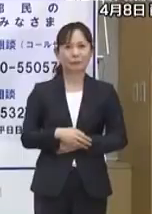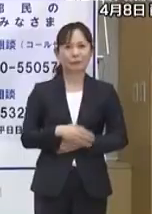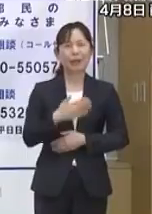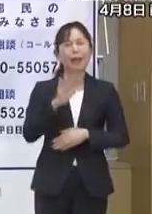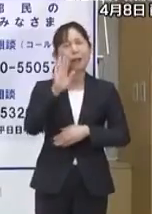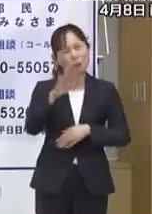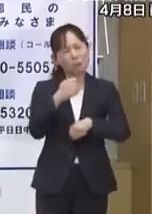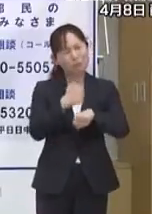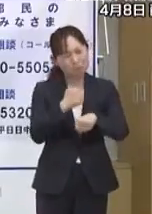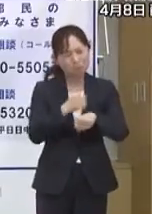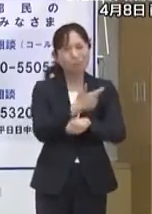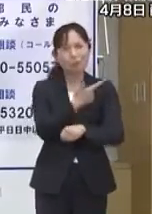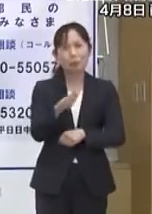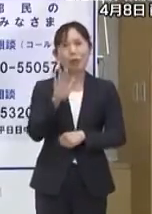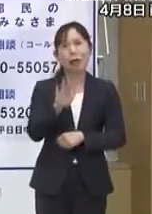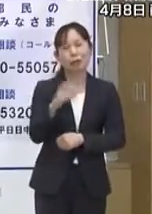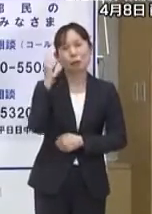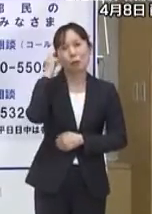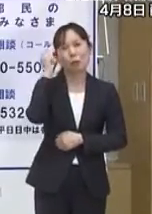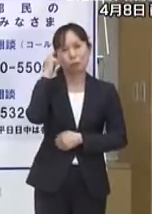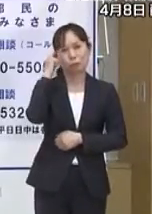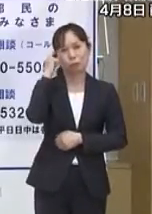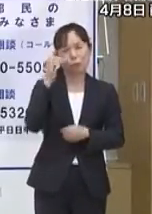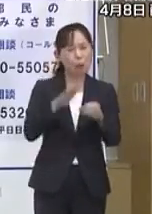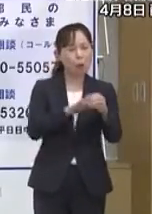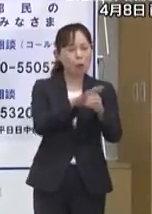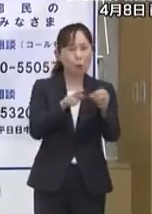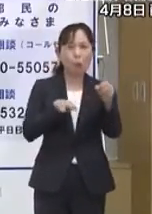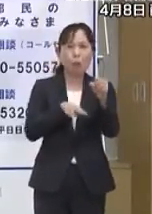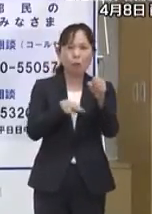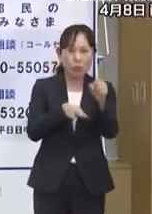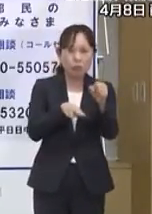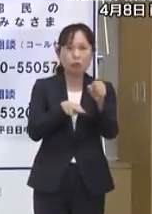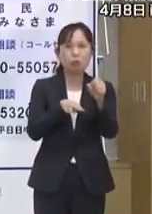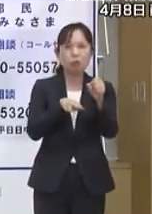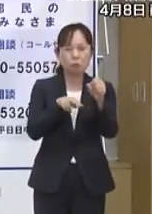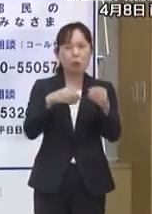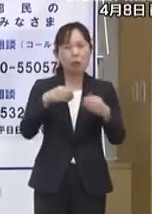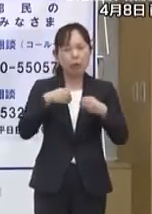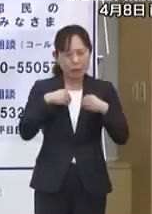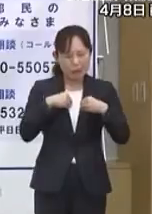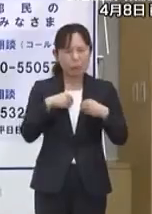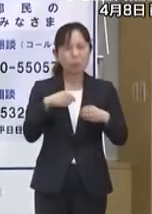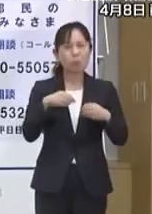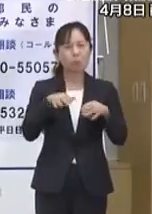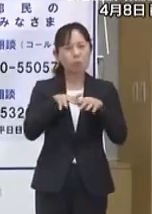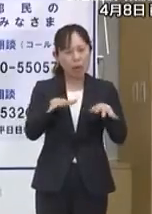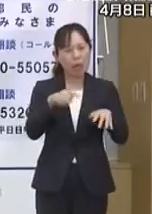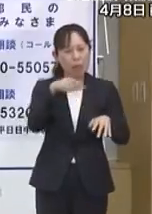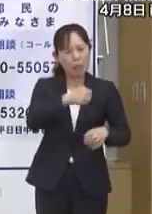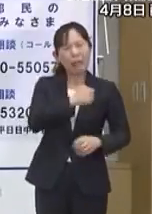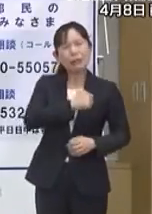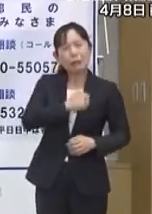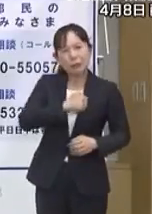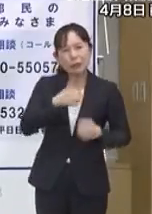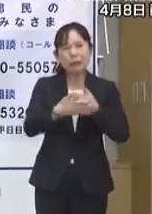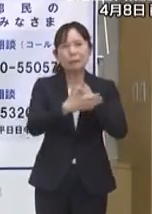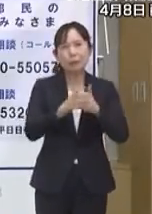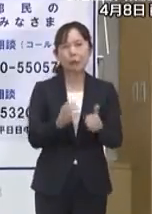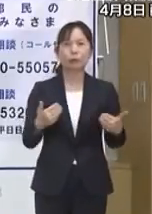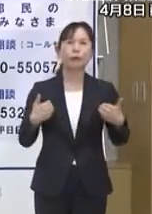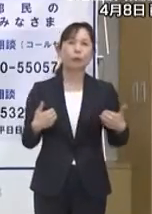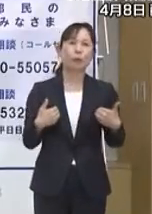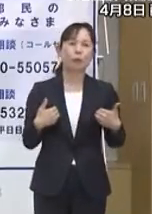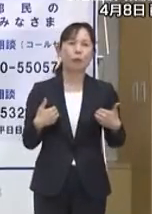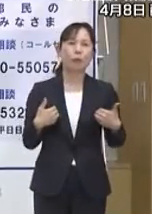ご不自由をお掛け致しますがこの新型コロナウイルス完成症対策命が関わっておりますなんとかこの感染